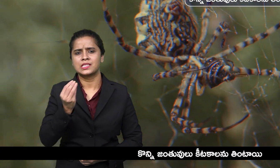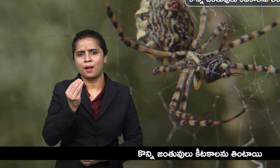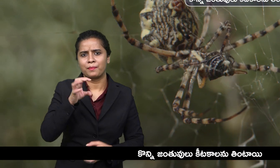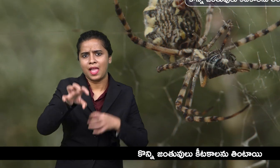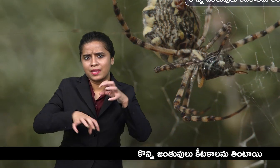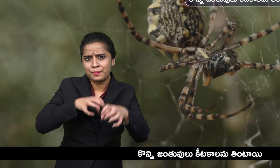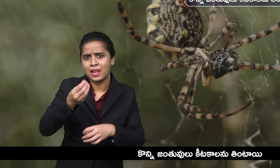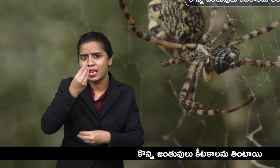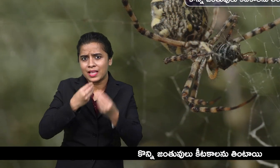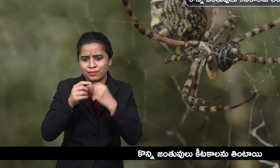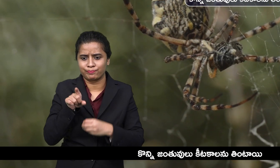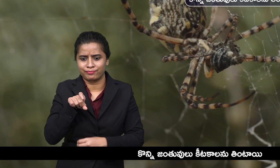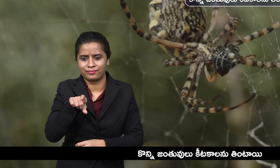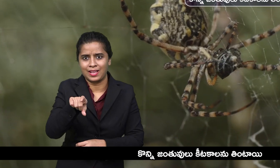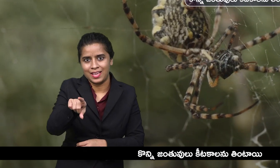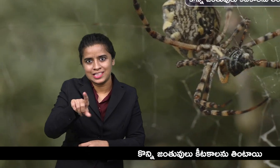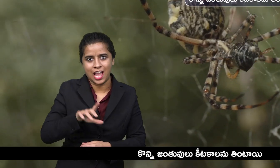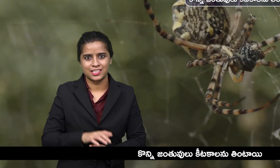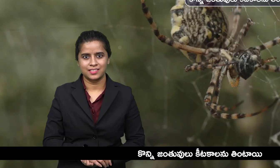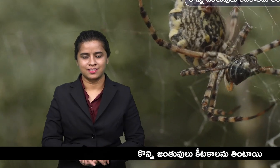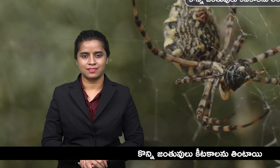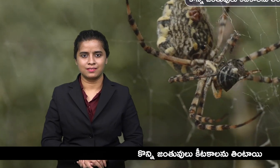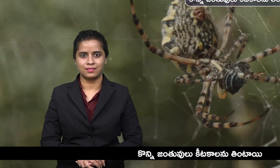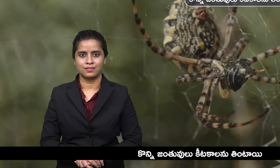కొన్ని జంతువులు కీటకాలను తింటాయి.